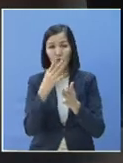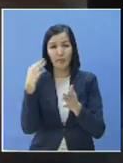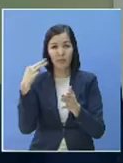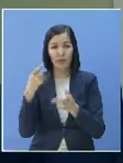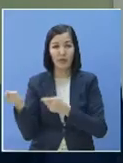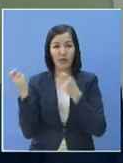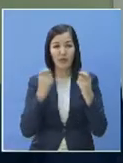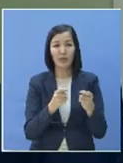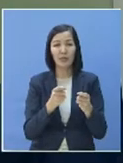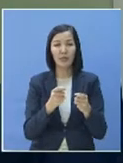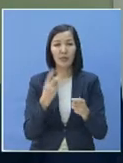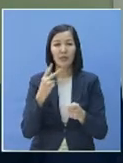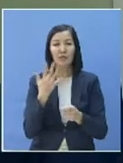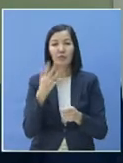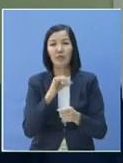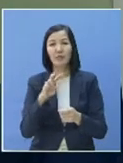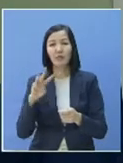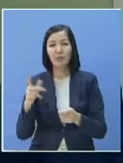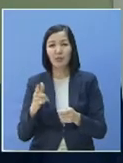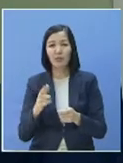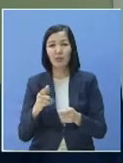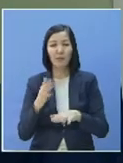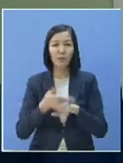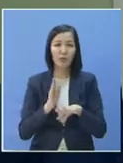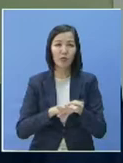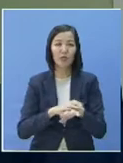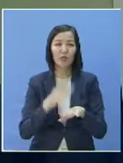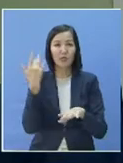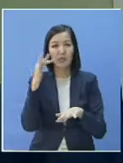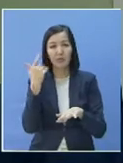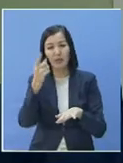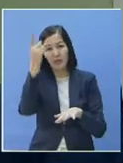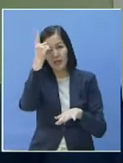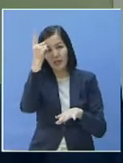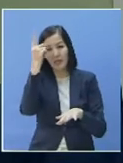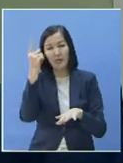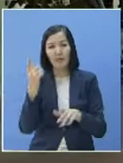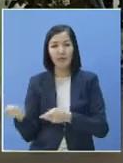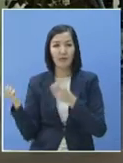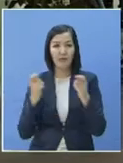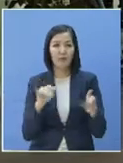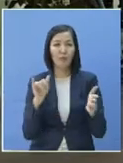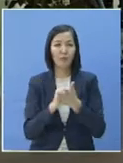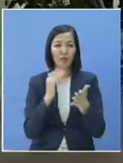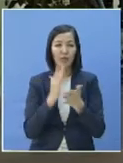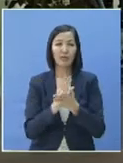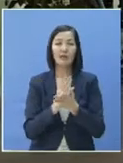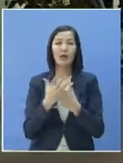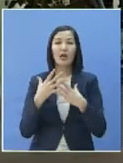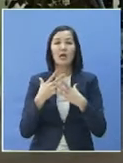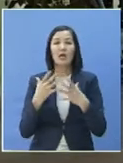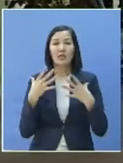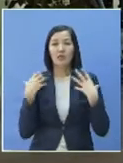15 тренажер алдық 25 миллионға. Польшадан, США-дан, Германиядан, Италиядан алып келеміз. Спорттық сауықтыру